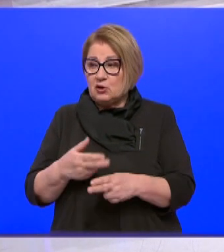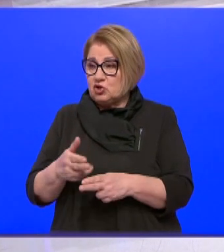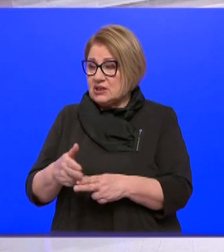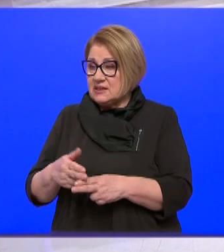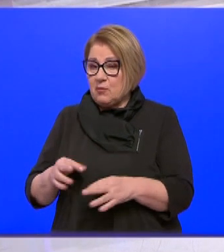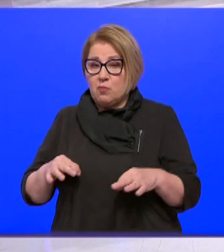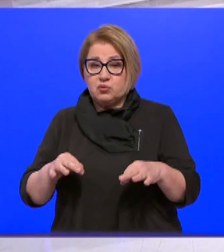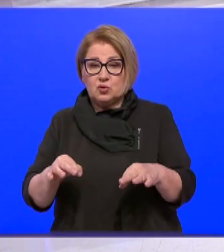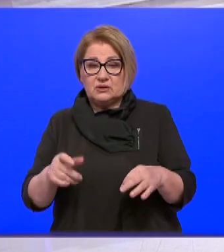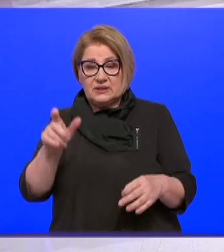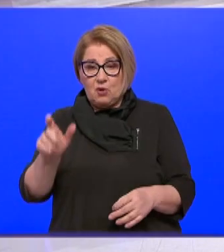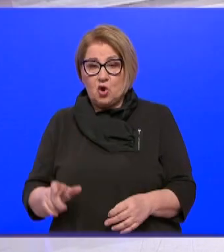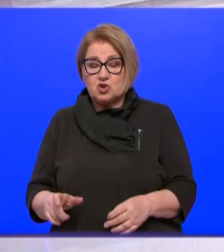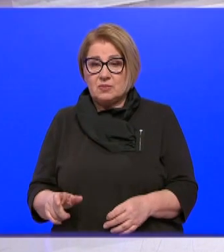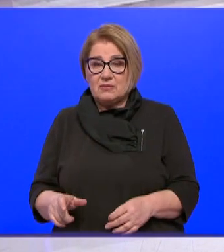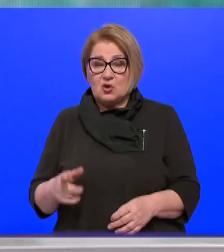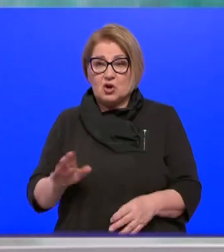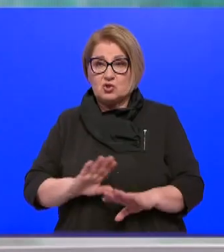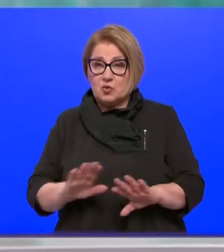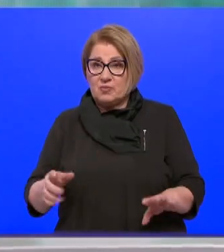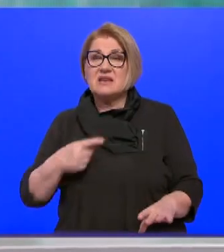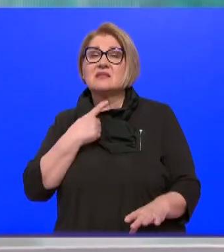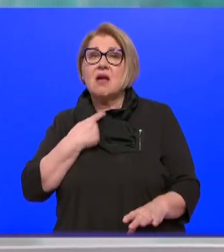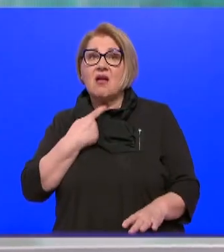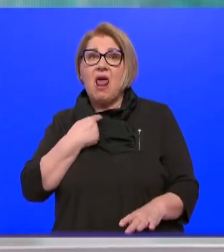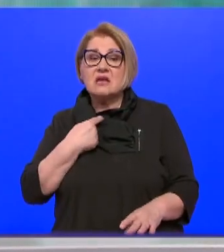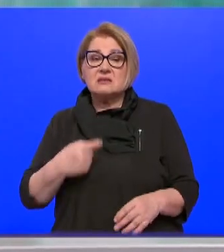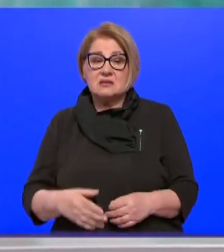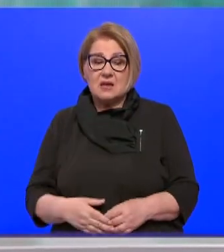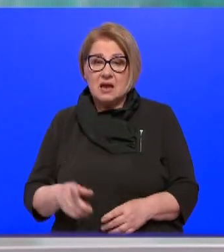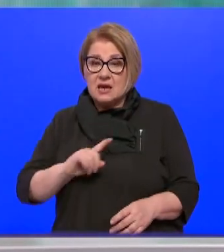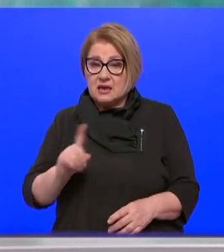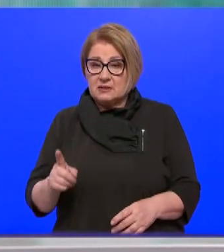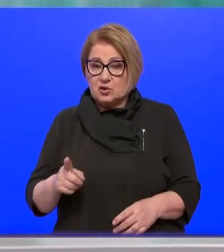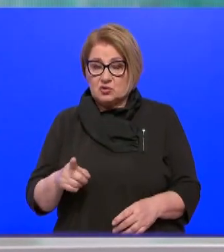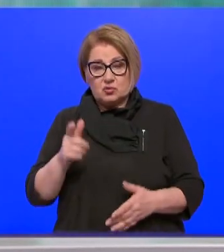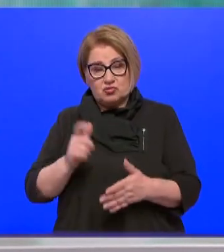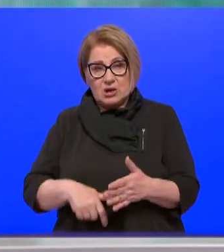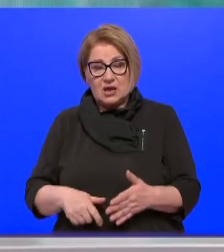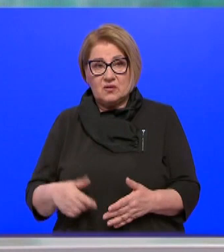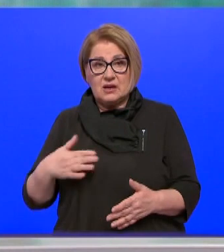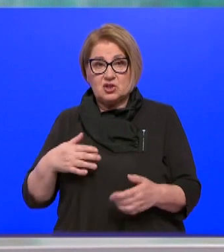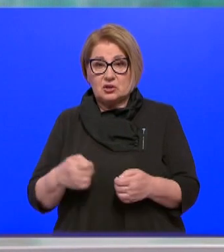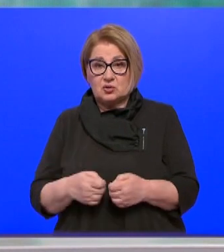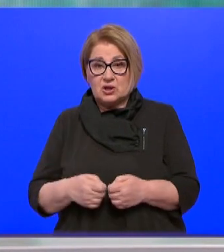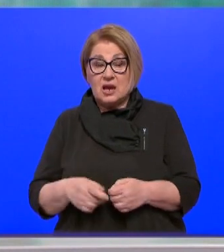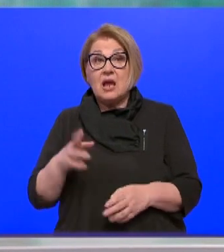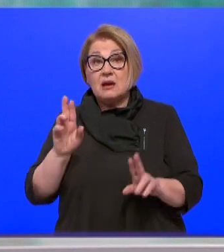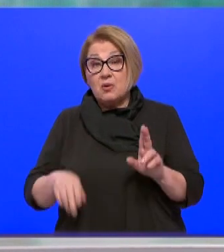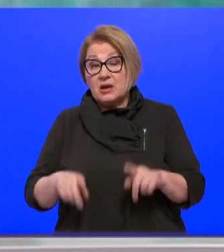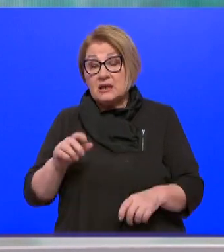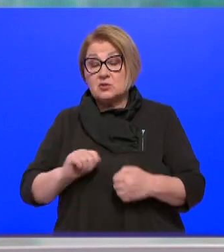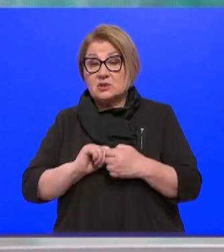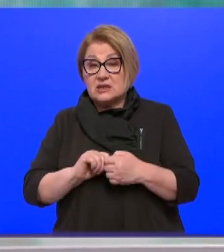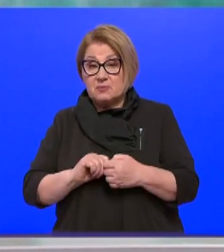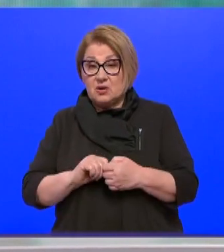put osobama koje su bez glasnica, bez grla, ali to su itekako vrijedni članovi našeg društva. Neki su se uspjeli izboriti, ali većinom